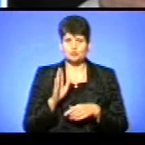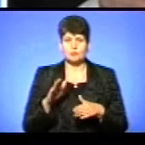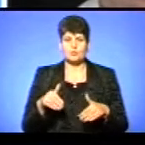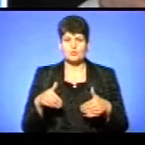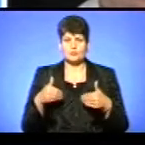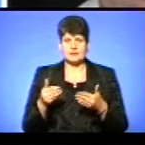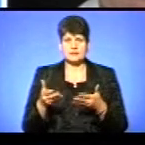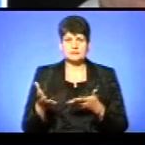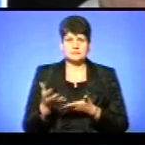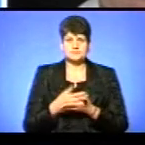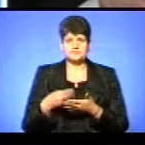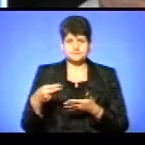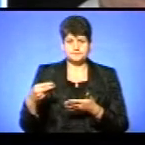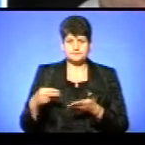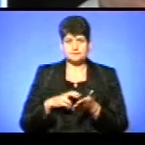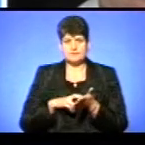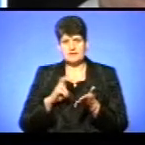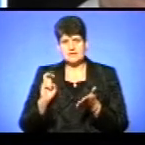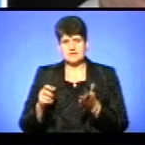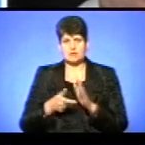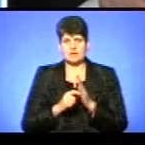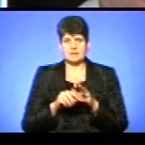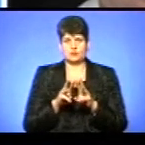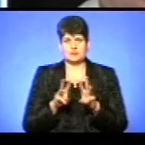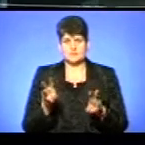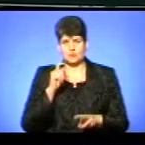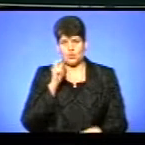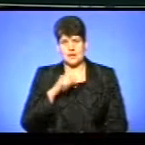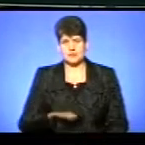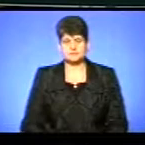пропонувати збирати підписи про відставку Кабінету міністрів України.